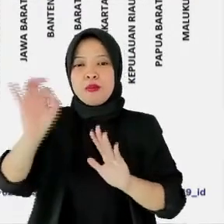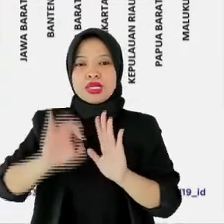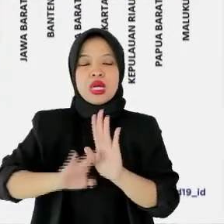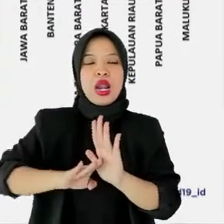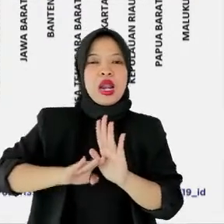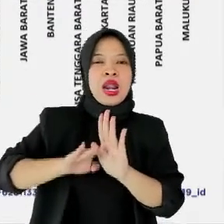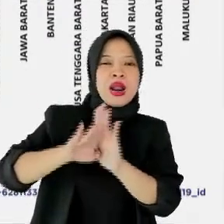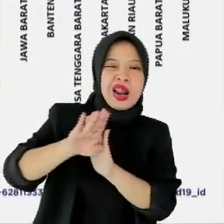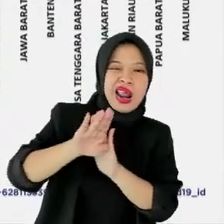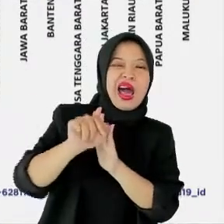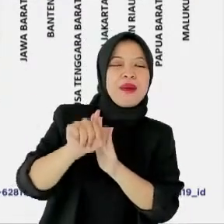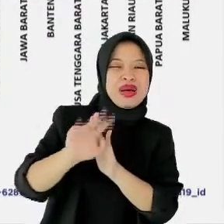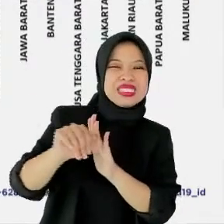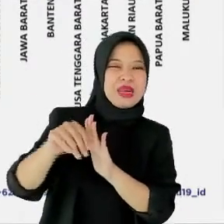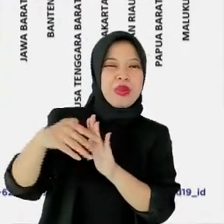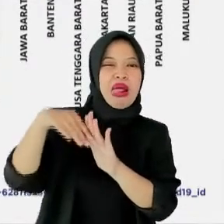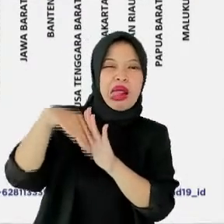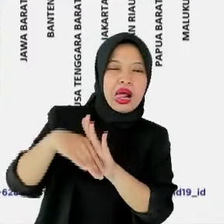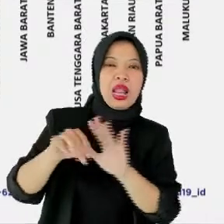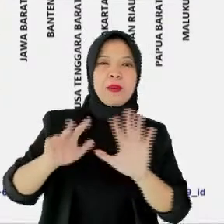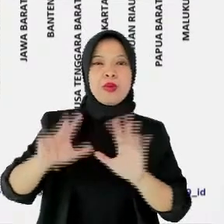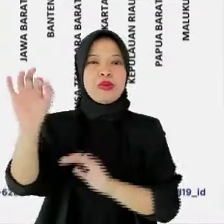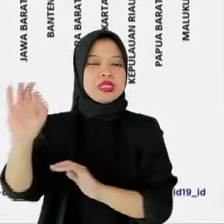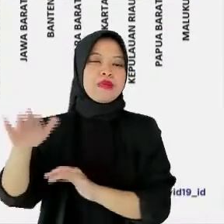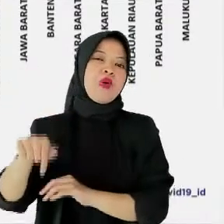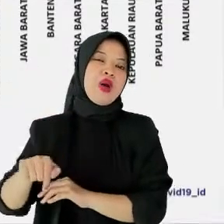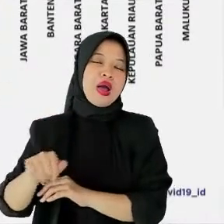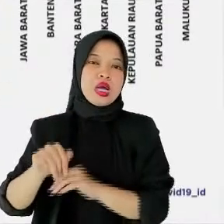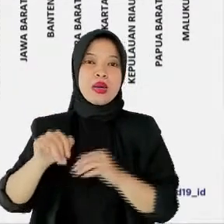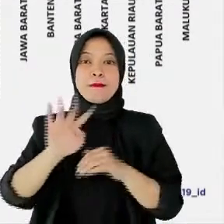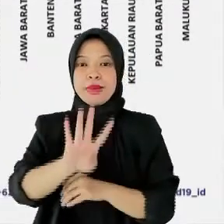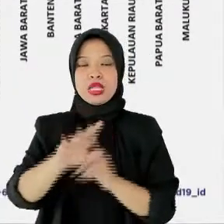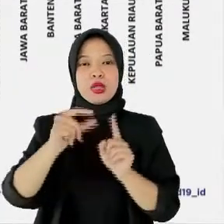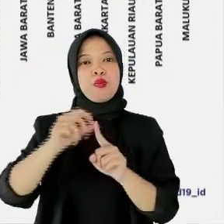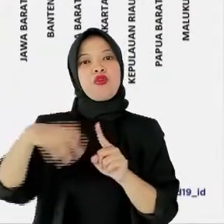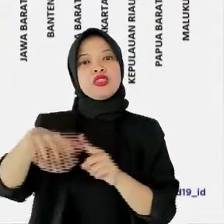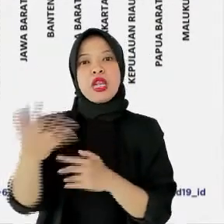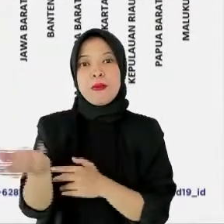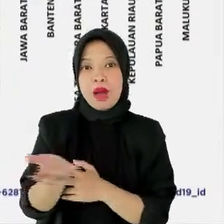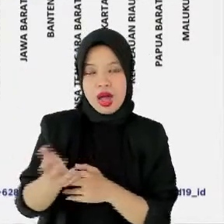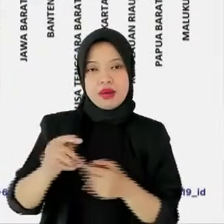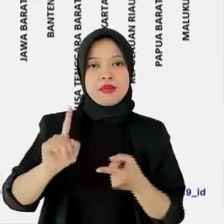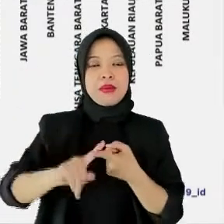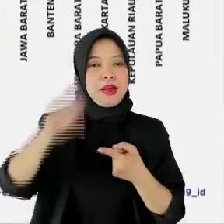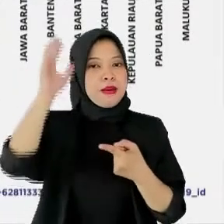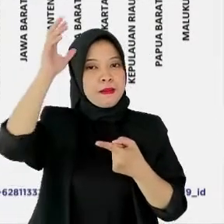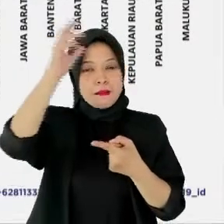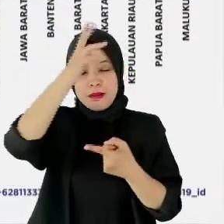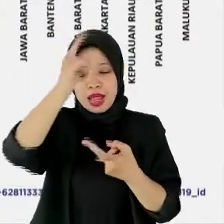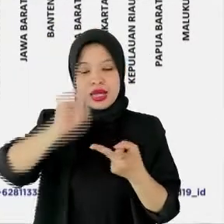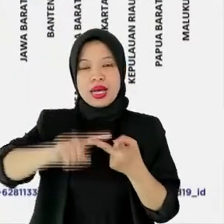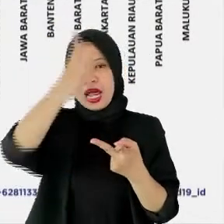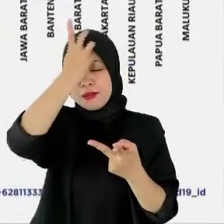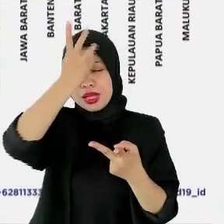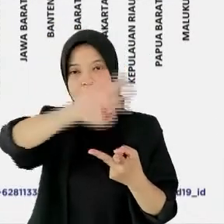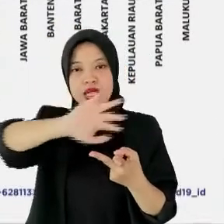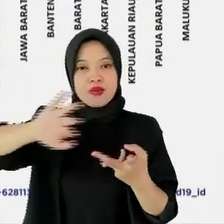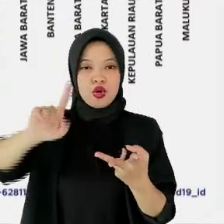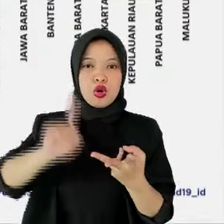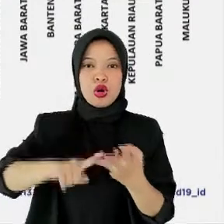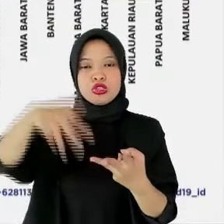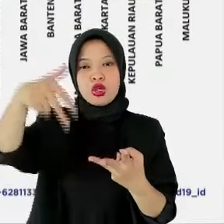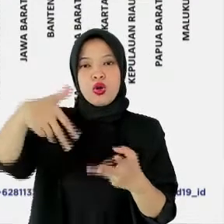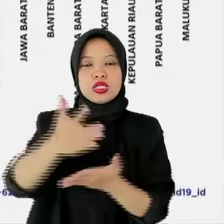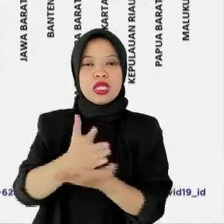60%, tapi masih di bawah 80%. Ini ada di 4 provinsi, yaitu ada Bali, Kalimantan Timur, Sulawesi Tengah,